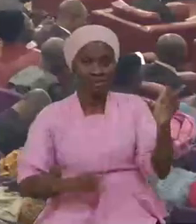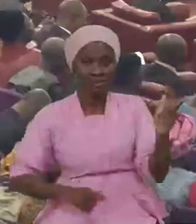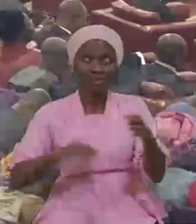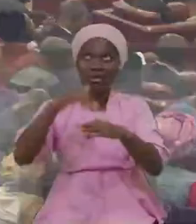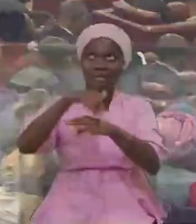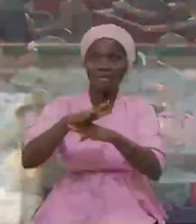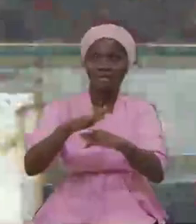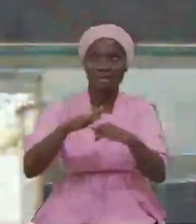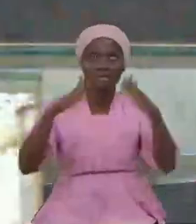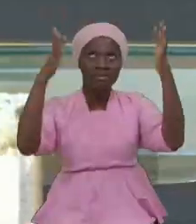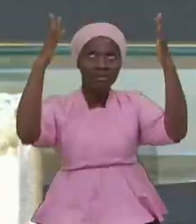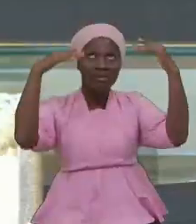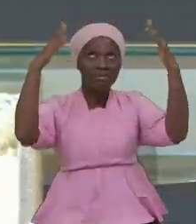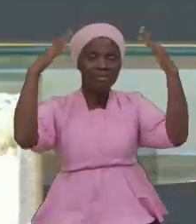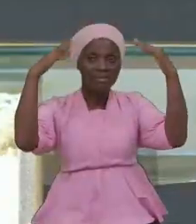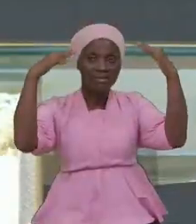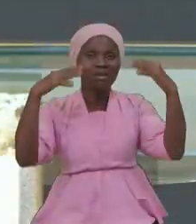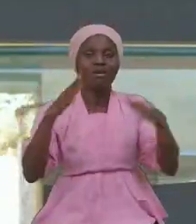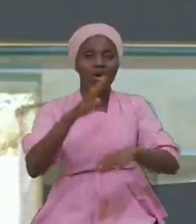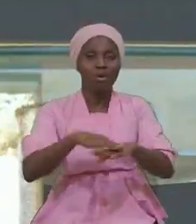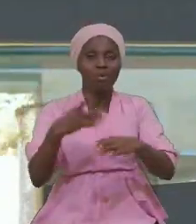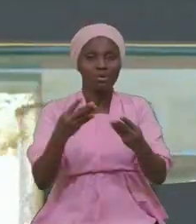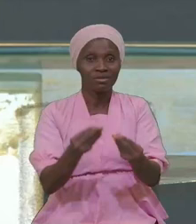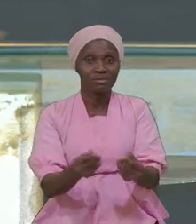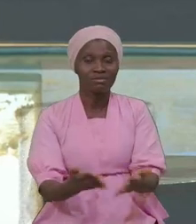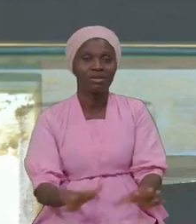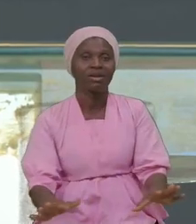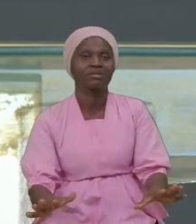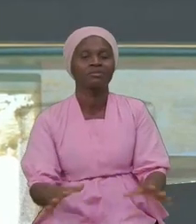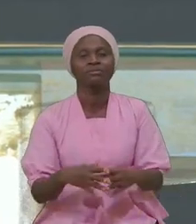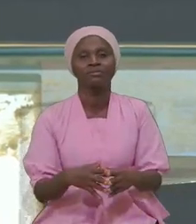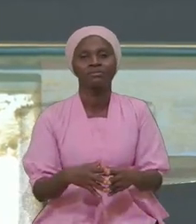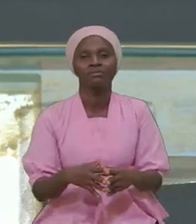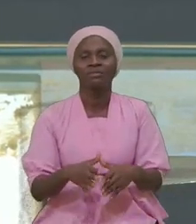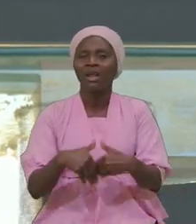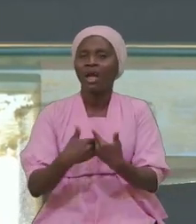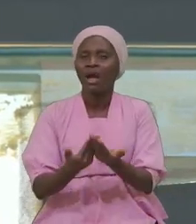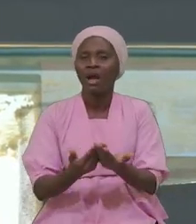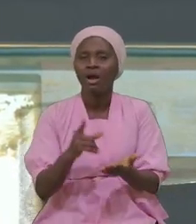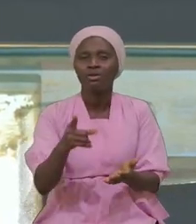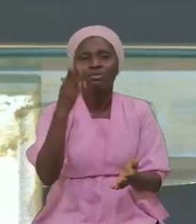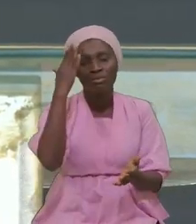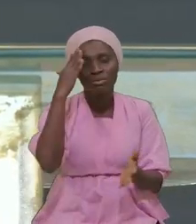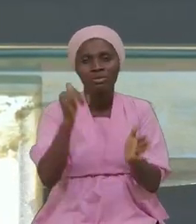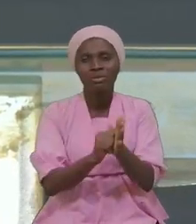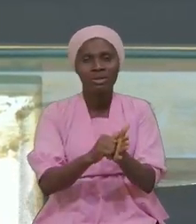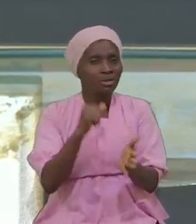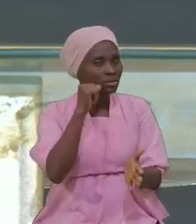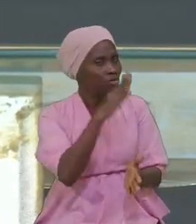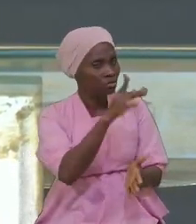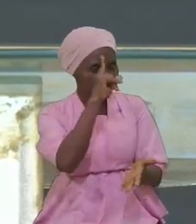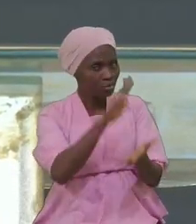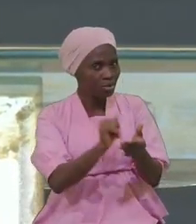fera tomber de la pluie sur la face du sol. Comment saurez-vous que la femme a réellement